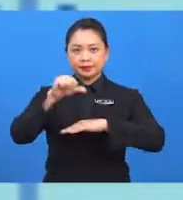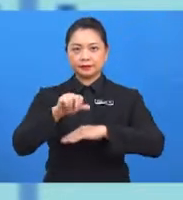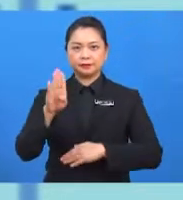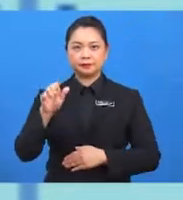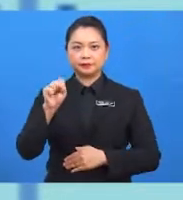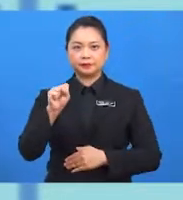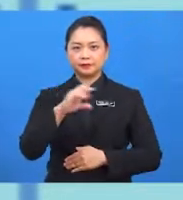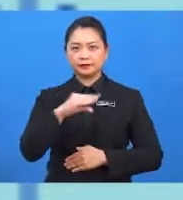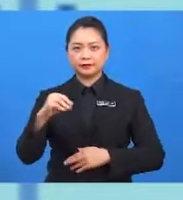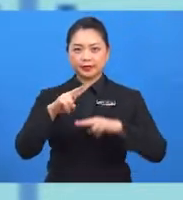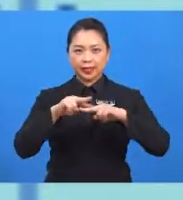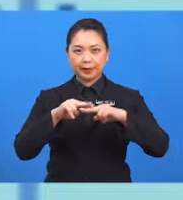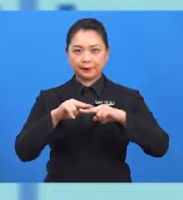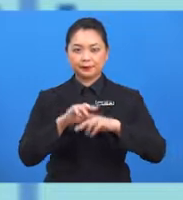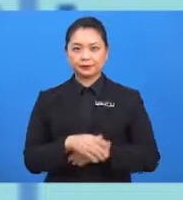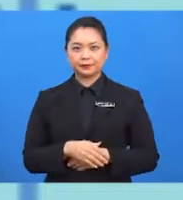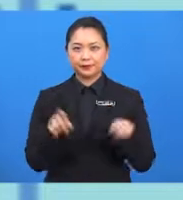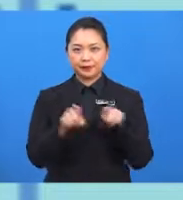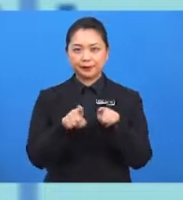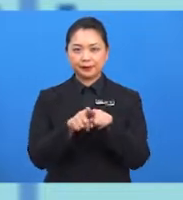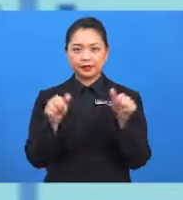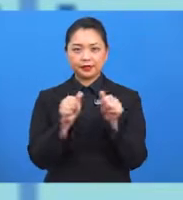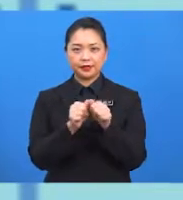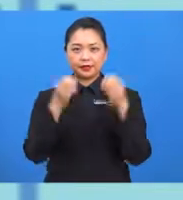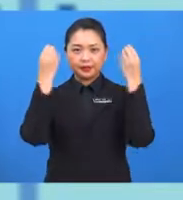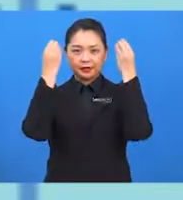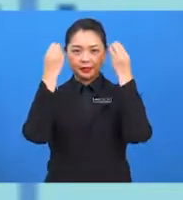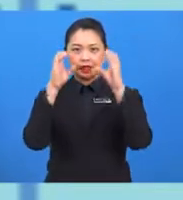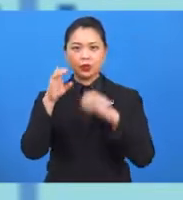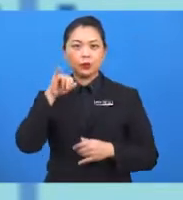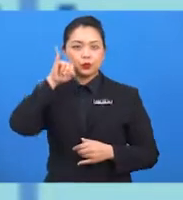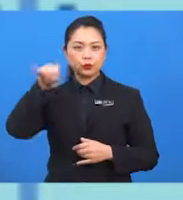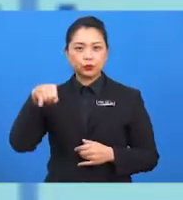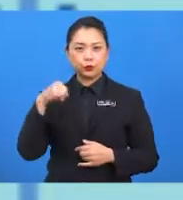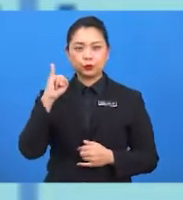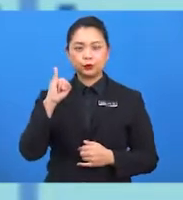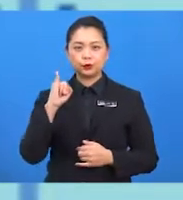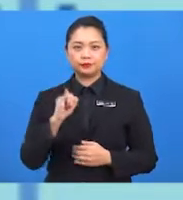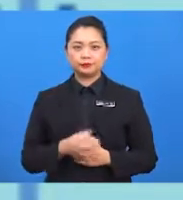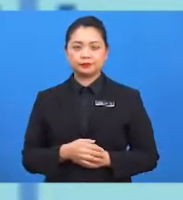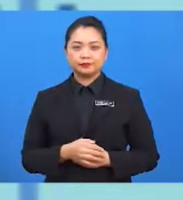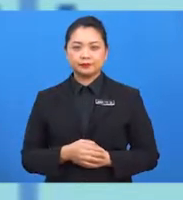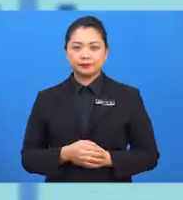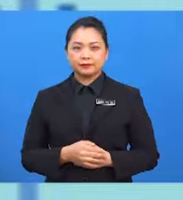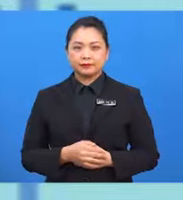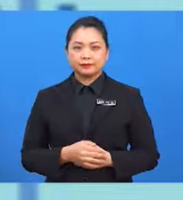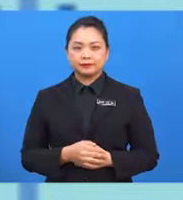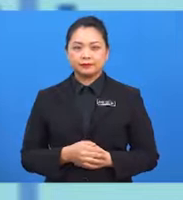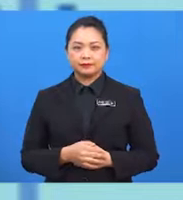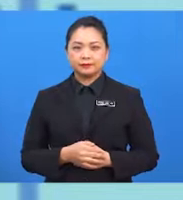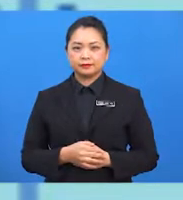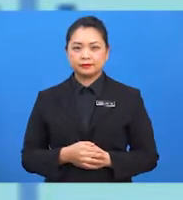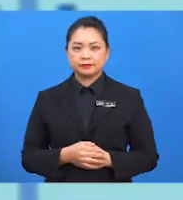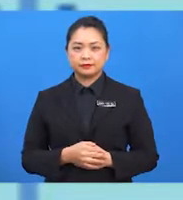best dan garam bersama-sama sayur keju masih binti Asyad dari SMK Putrajaya